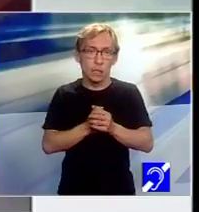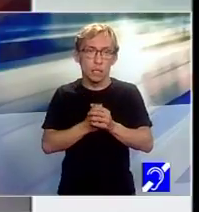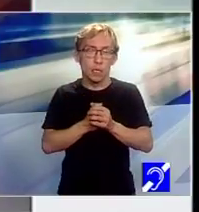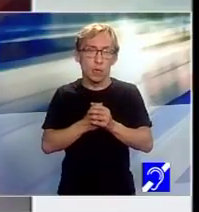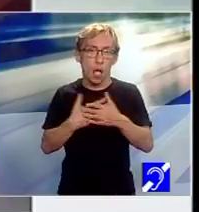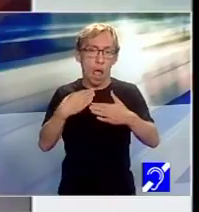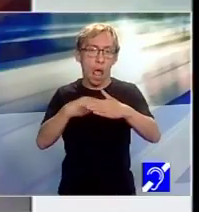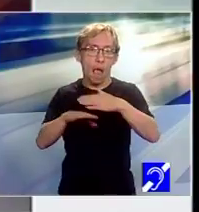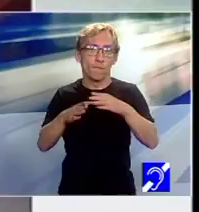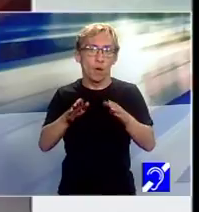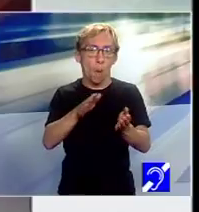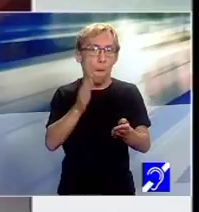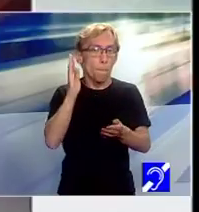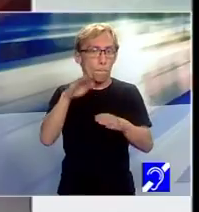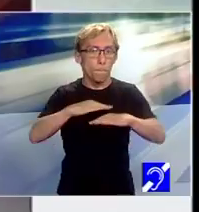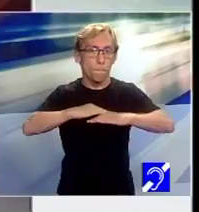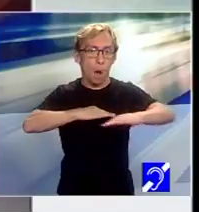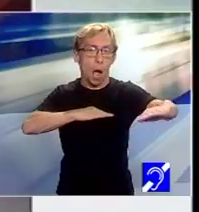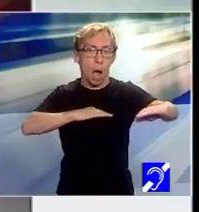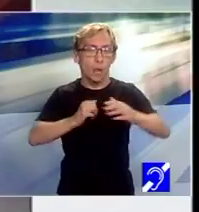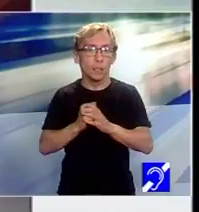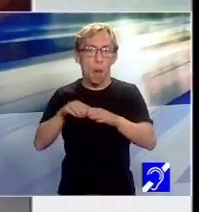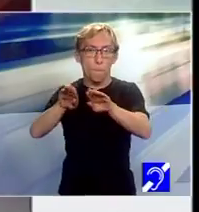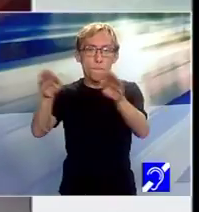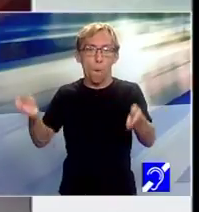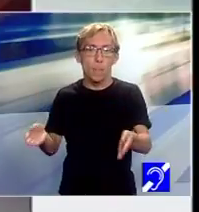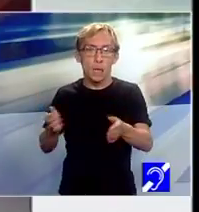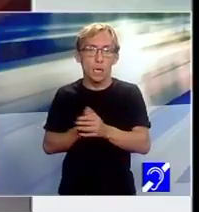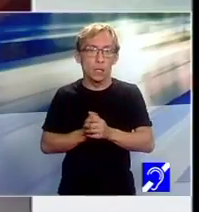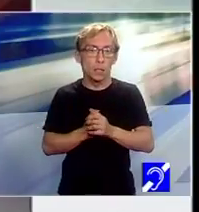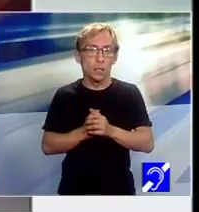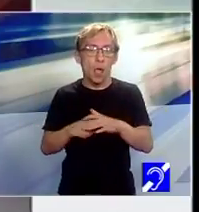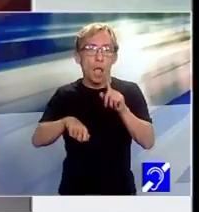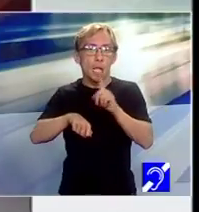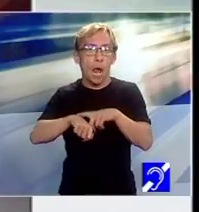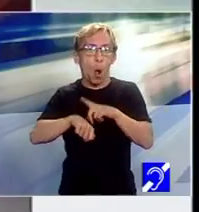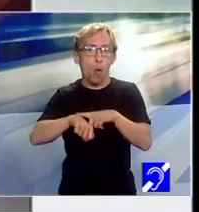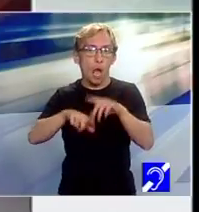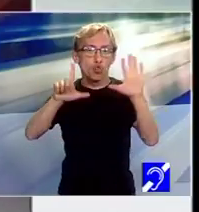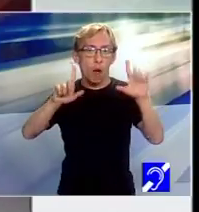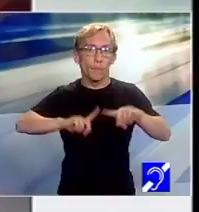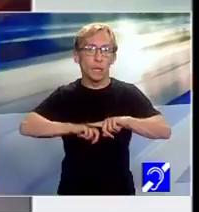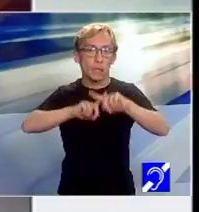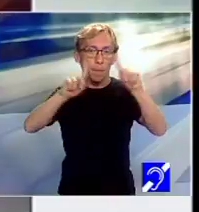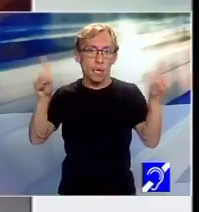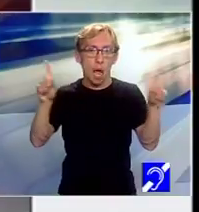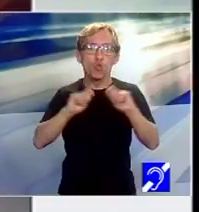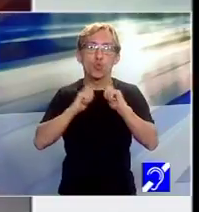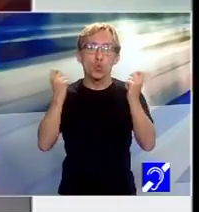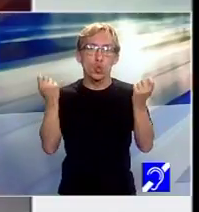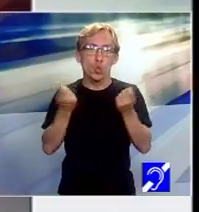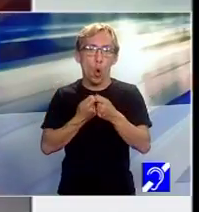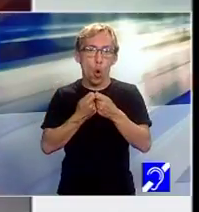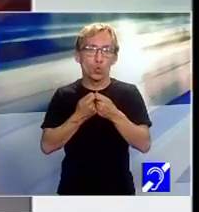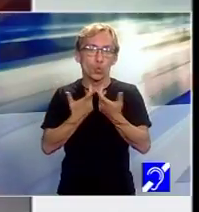evacuarea paturilor, mobilierului și tot asta. Pe aia, în forță, iar la ora 7 dimineața, totul era pregătit pentru